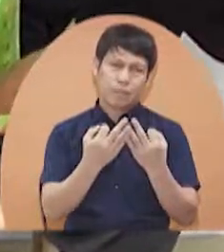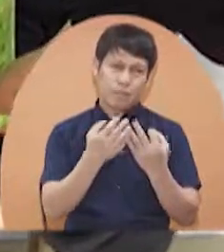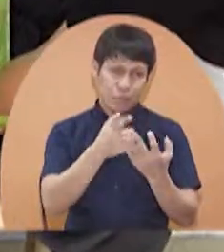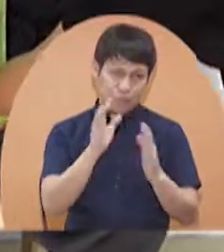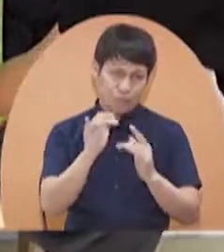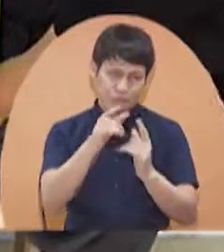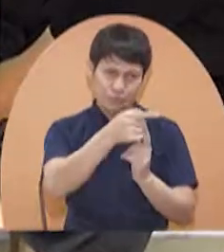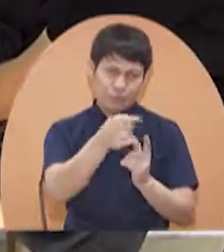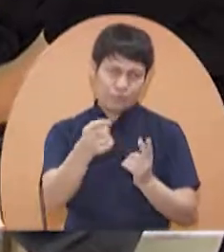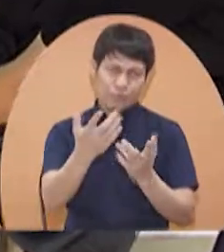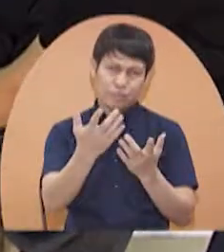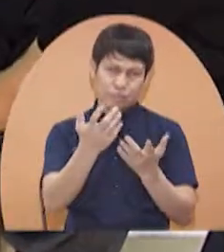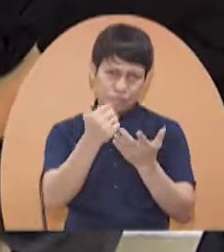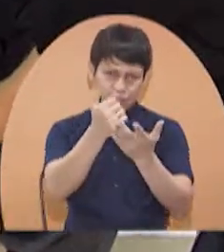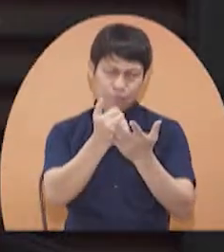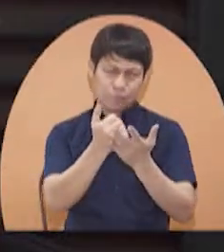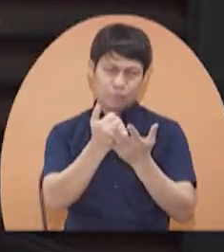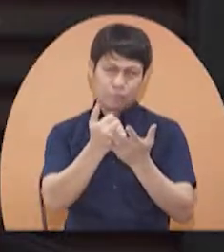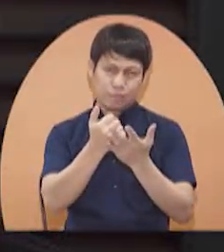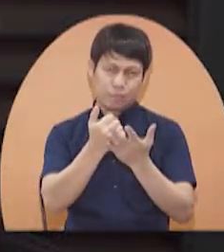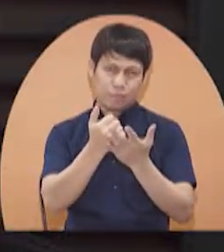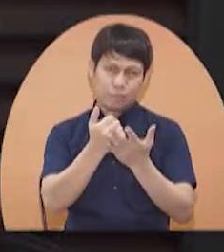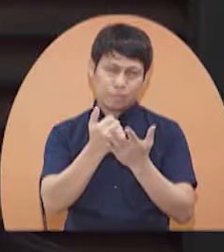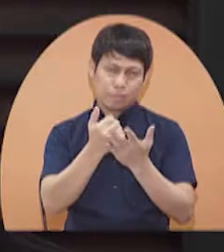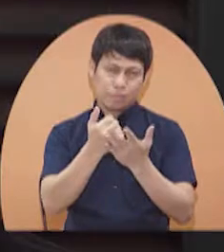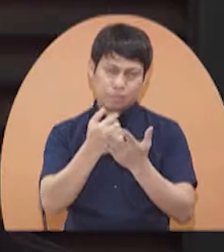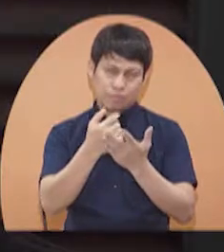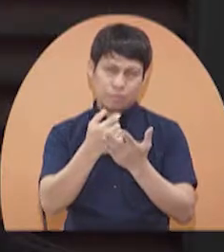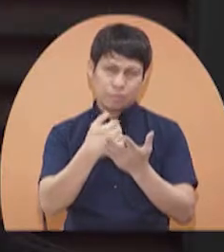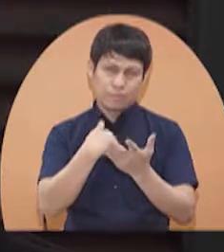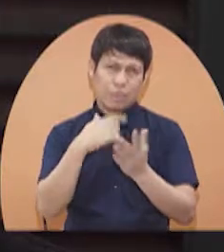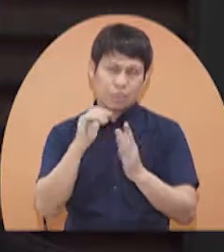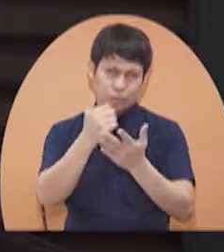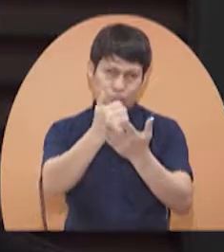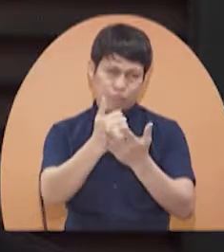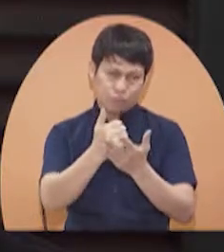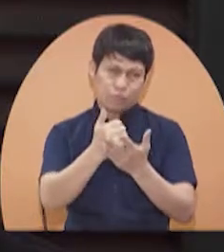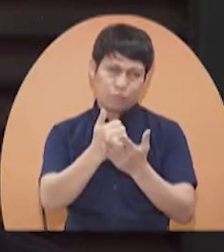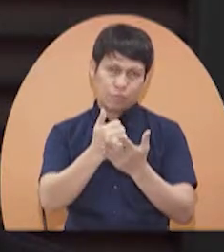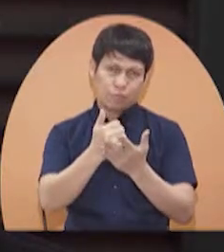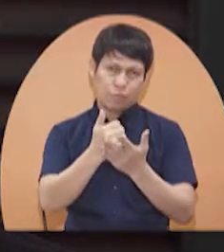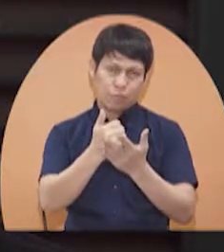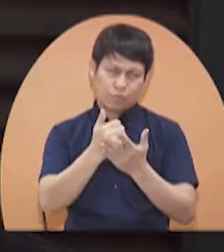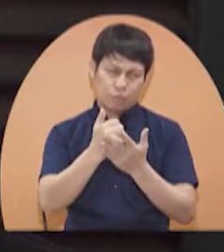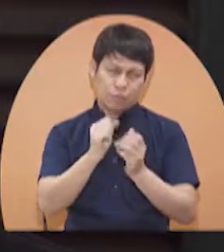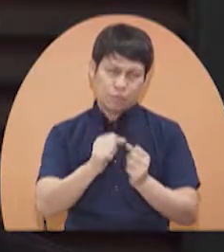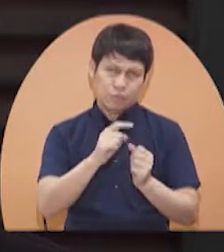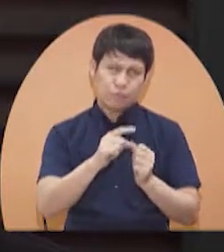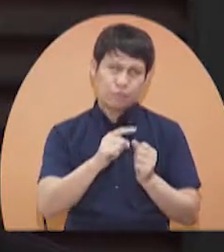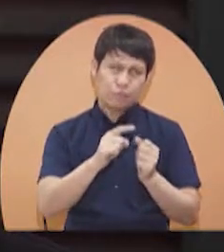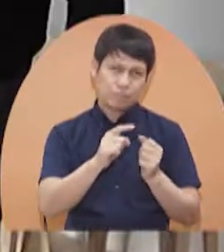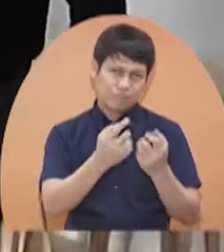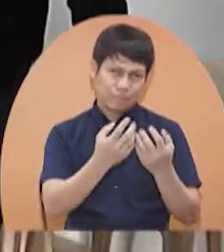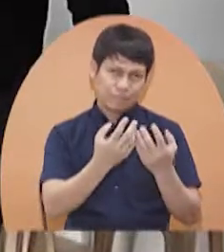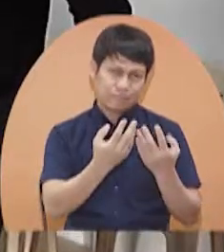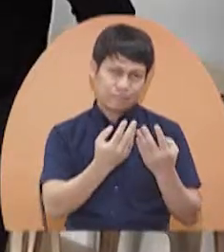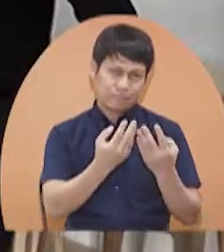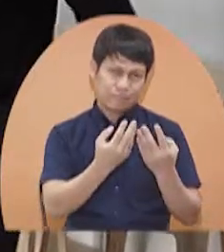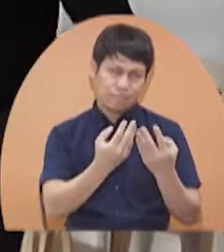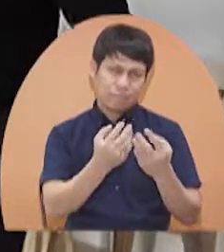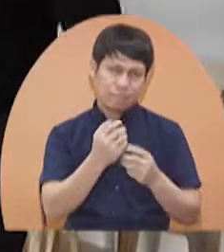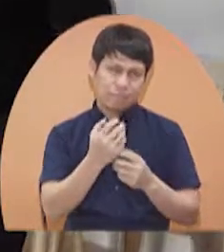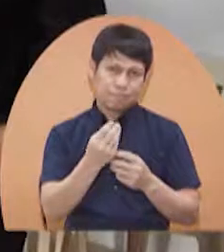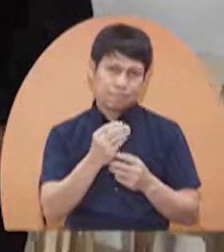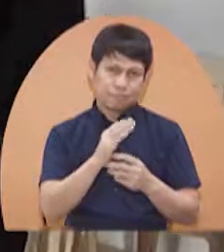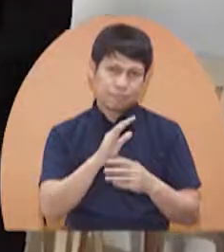mga may mabuting kaloban. Sana po, matulungan niyo po ko na, maitawid ko po yung mga